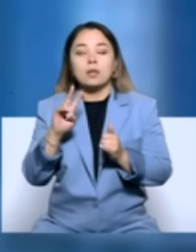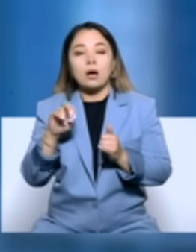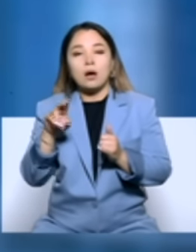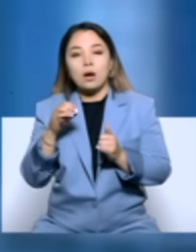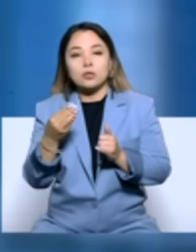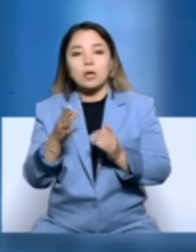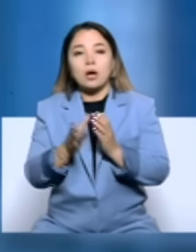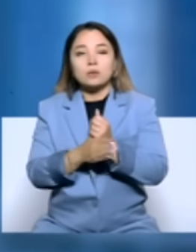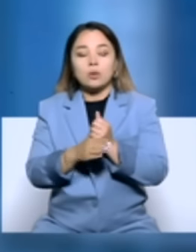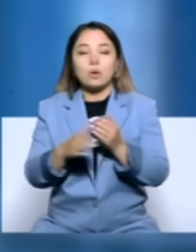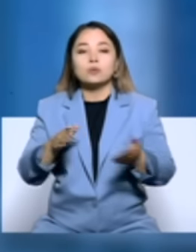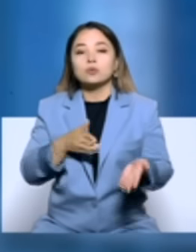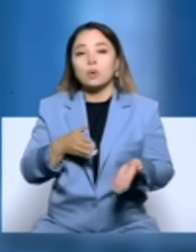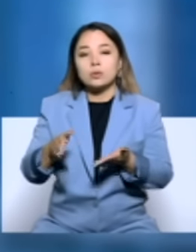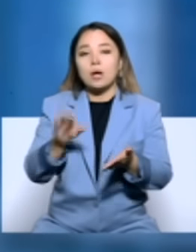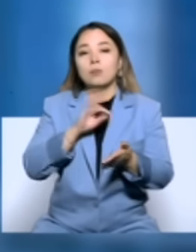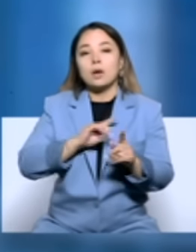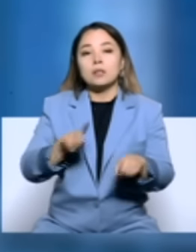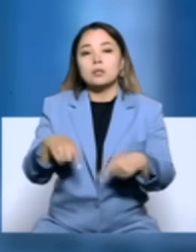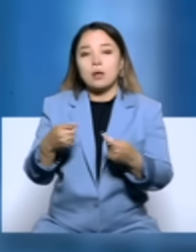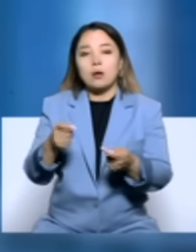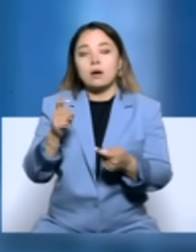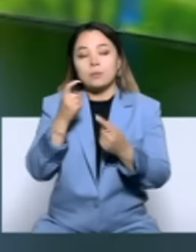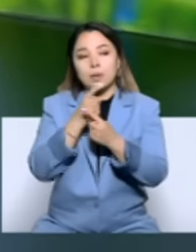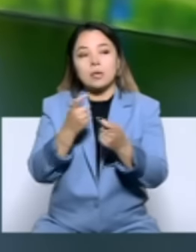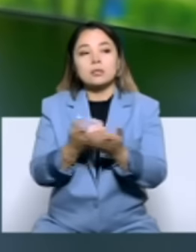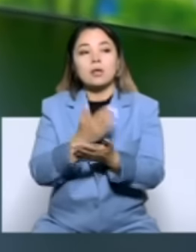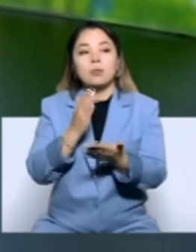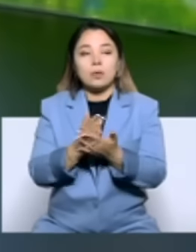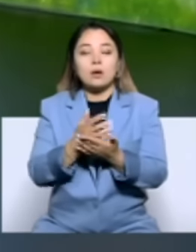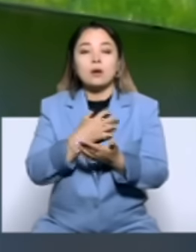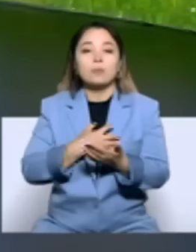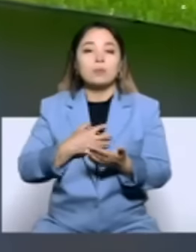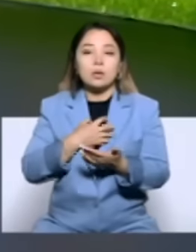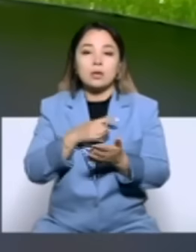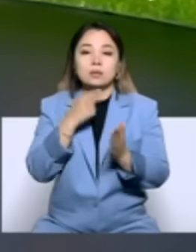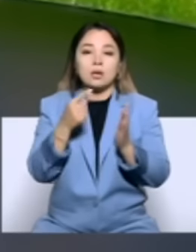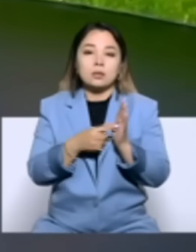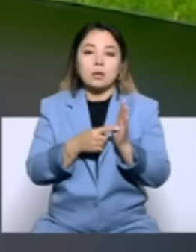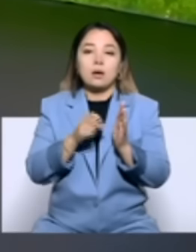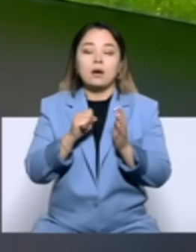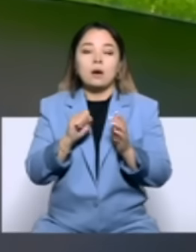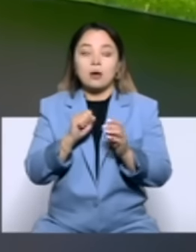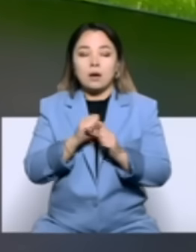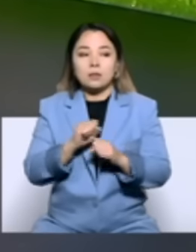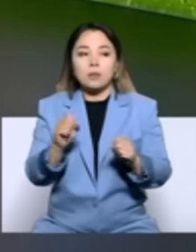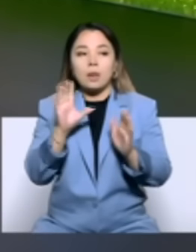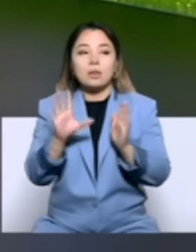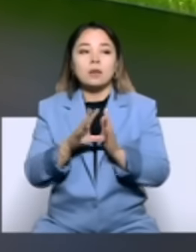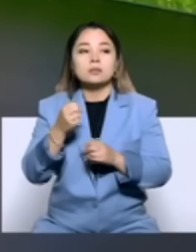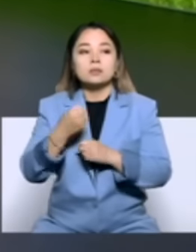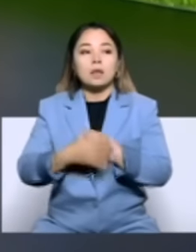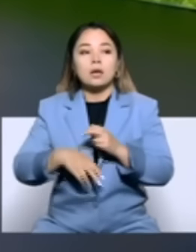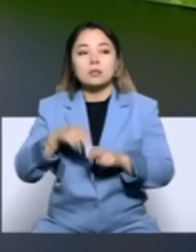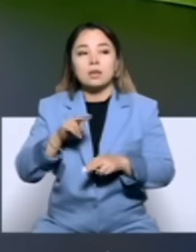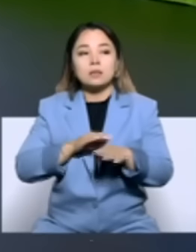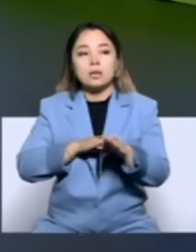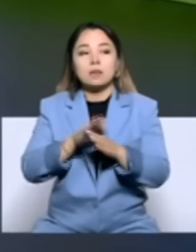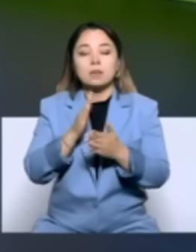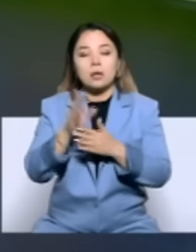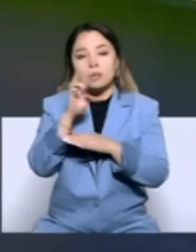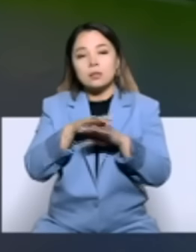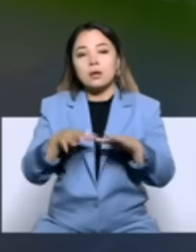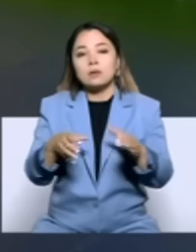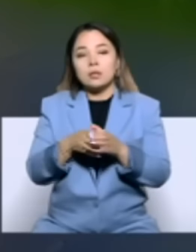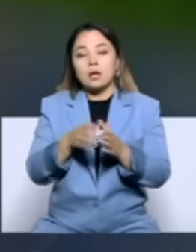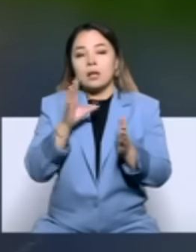Атырау Астрахань жолдары пайдалануға берілетінін хабарлады. Ал маңызды мәселе атом электр станциясын салуға орай,